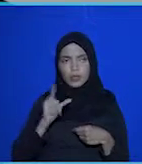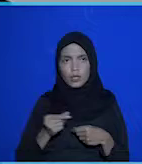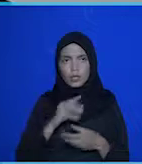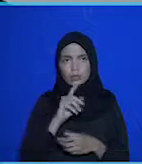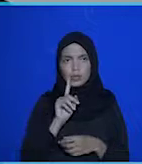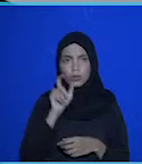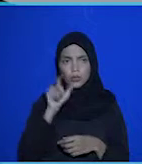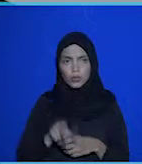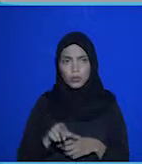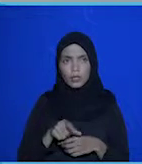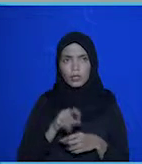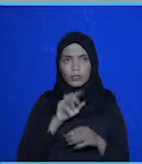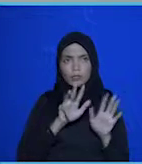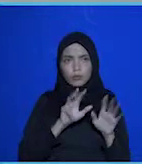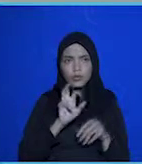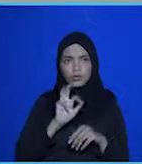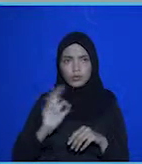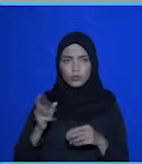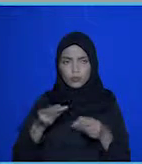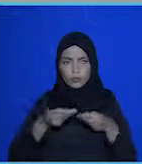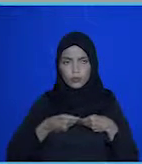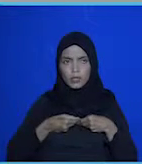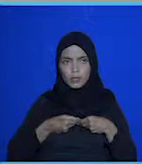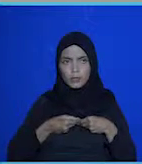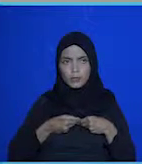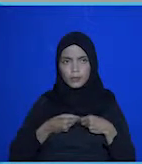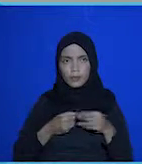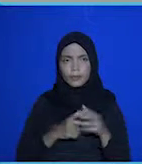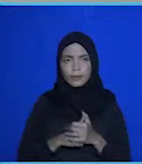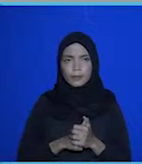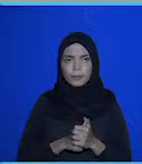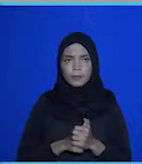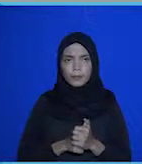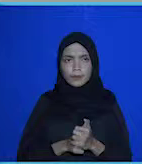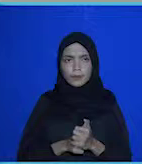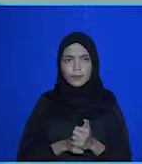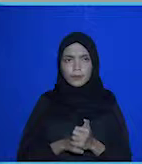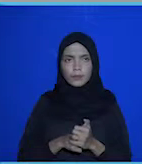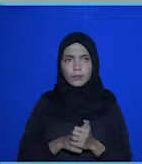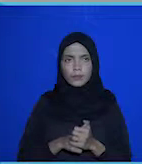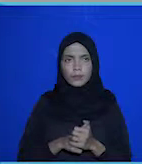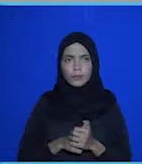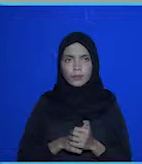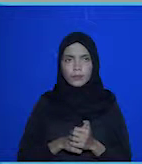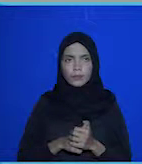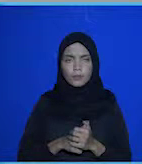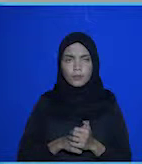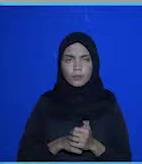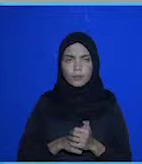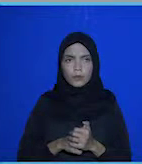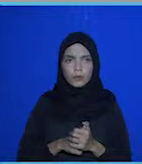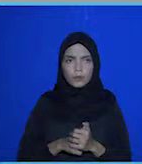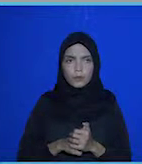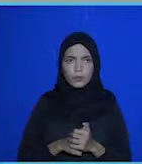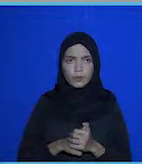mendapatkan 900 ribu rupiah. Kemudian ada bantuan isi hunian tetap ya, dan tentu koordinasi dengan